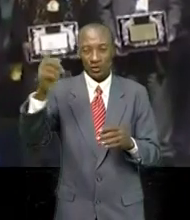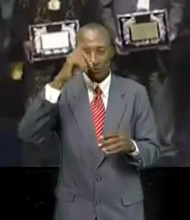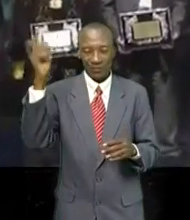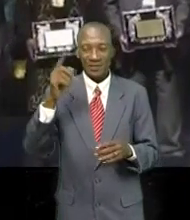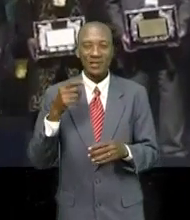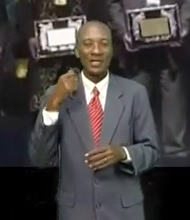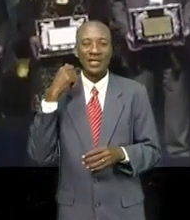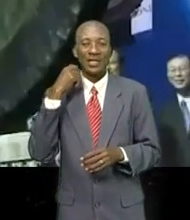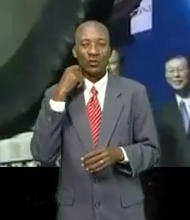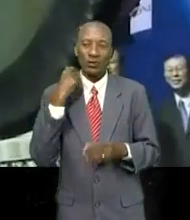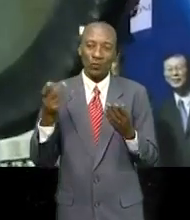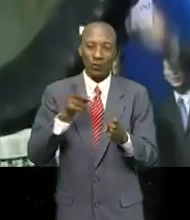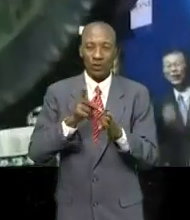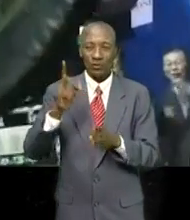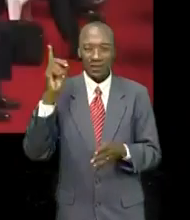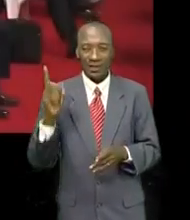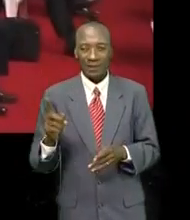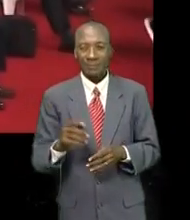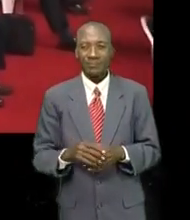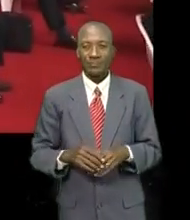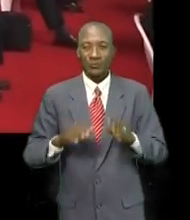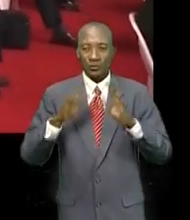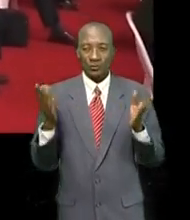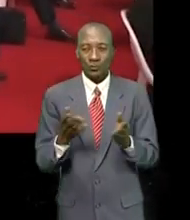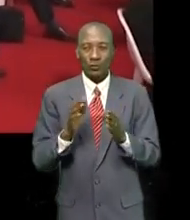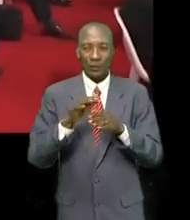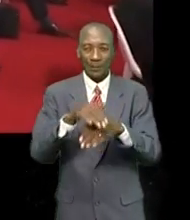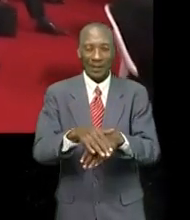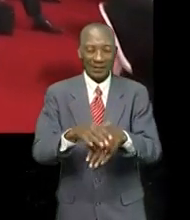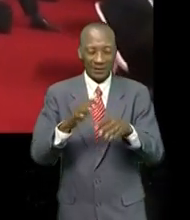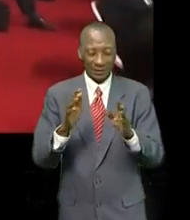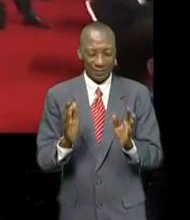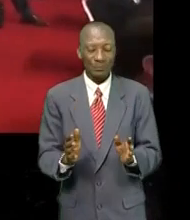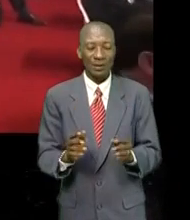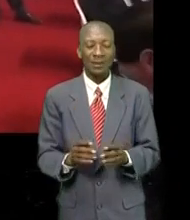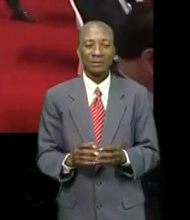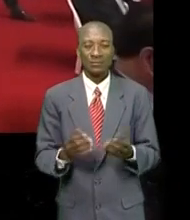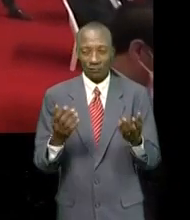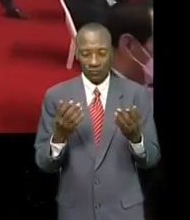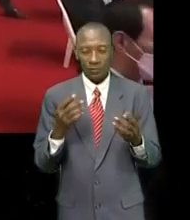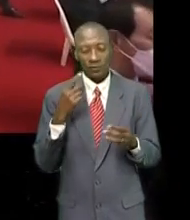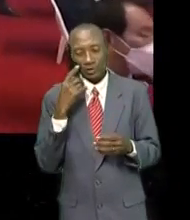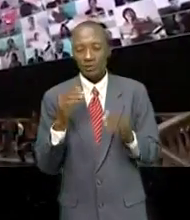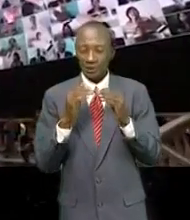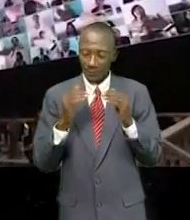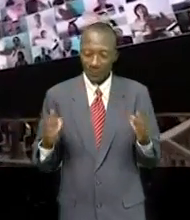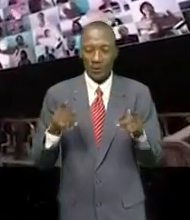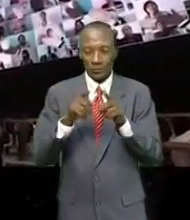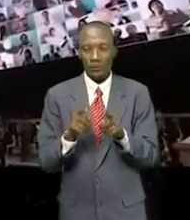Moon, que tous les participants ont félicité pour son engagement dans la recherche de la paix dans la péninsule coréenne. En tant que